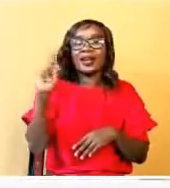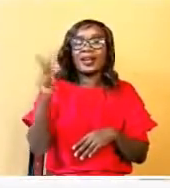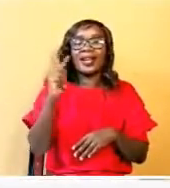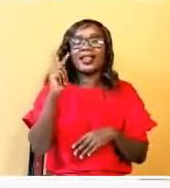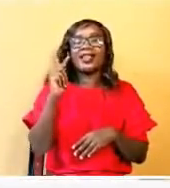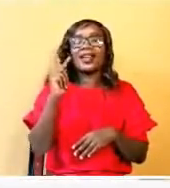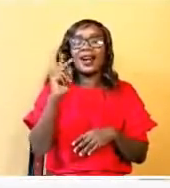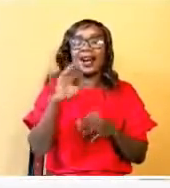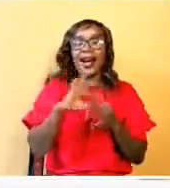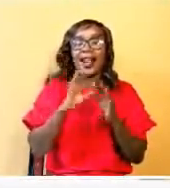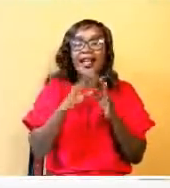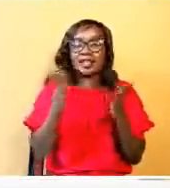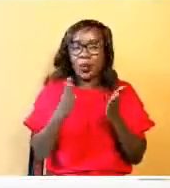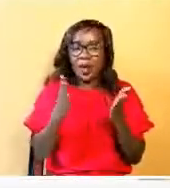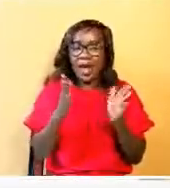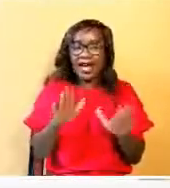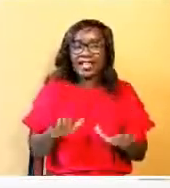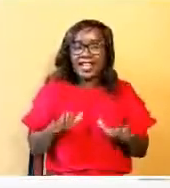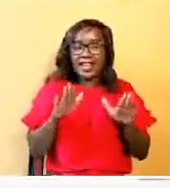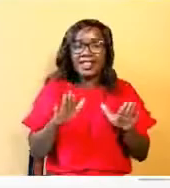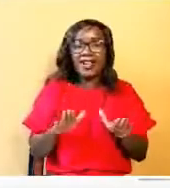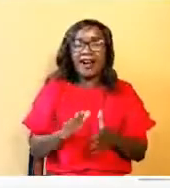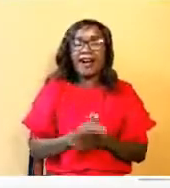katika kaunti ya Kirinyaga.